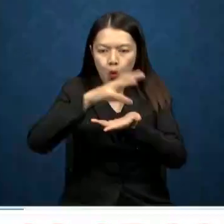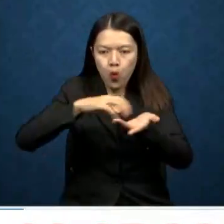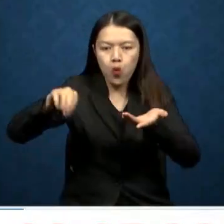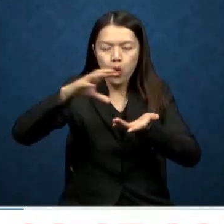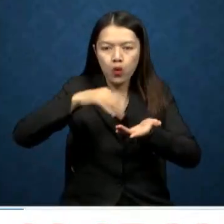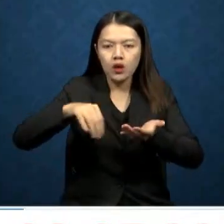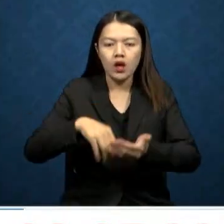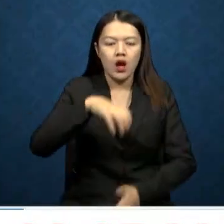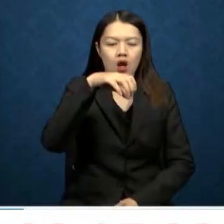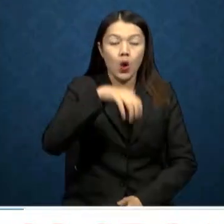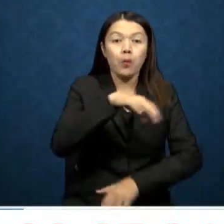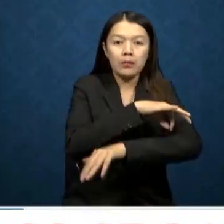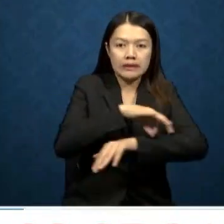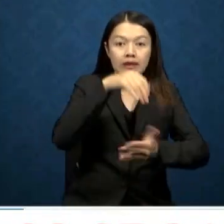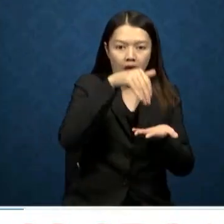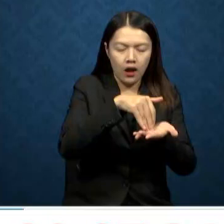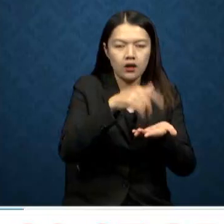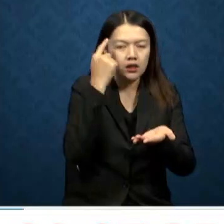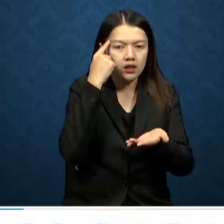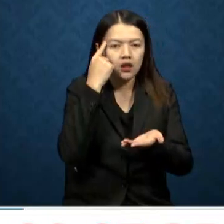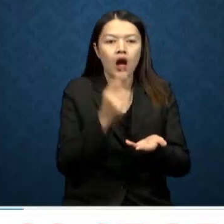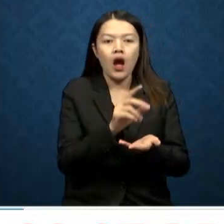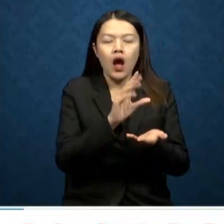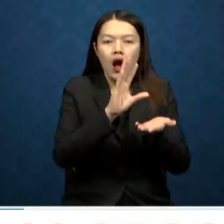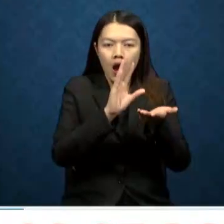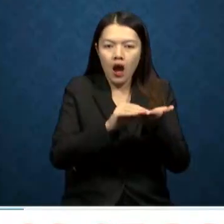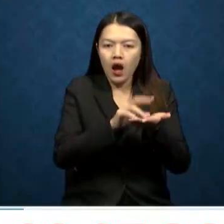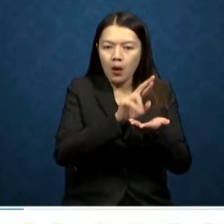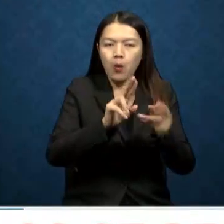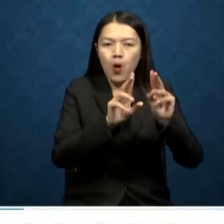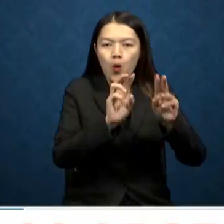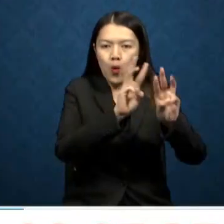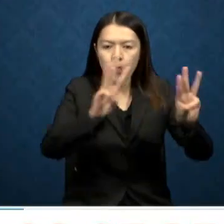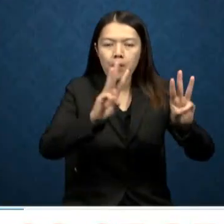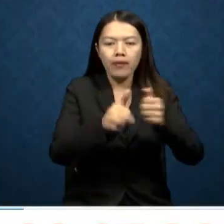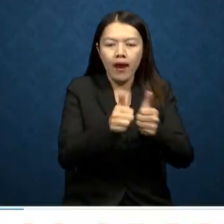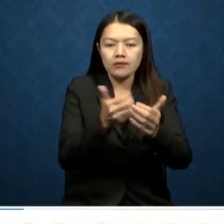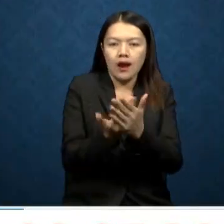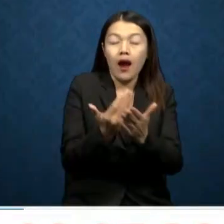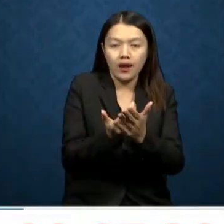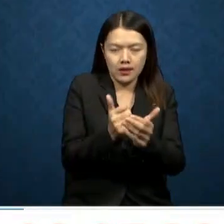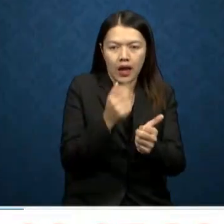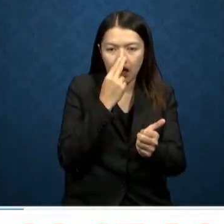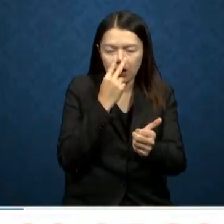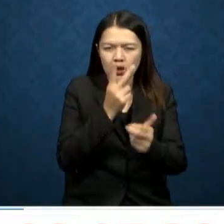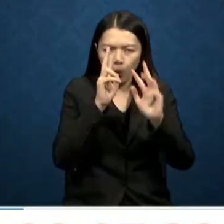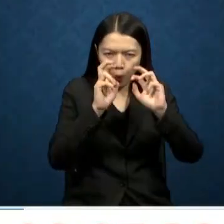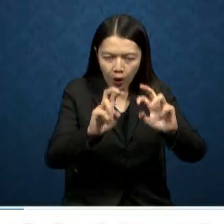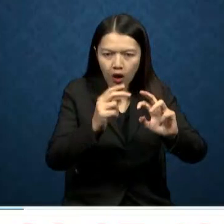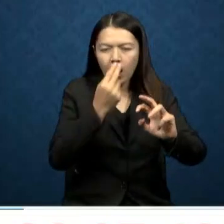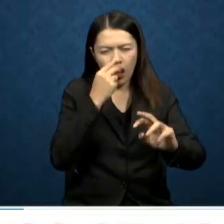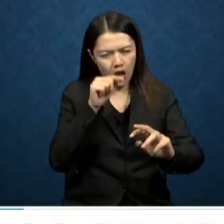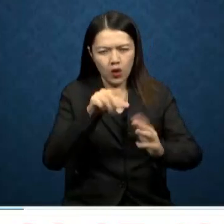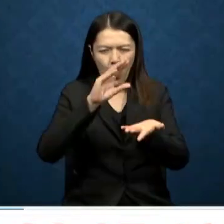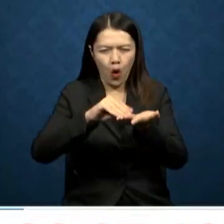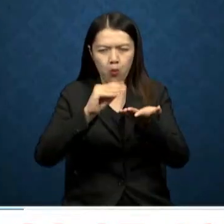บัญชีกรมบัญชีกลางจึงได้นำระบบ ebiddingมาใช้แทนแต่อย่างไรก็ตามก็ยังพบข้อคหาที่มีข้อ